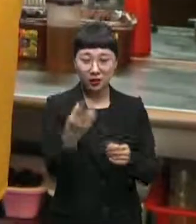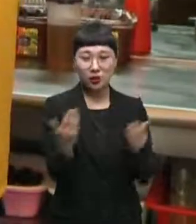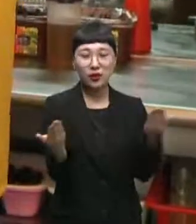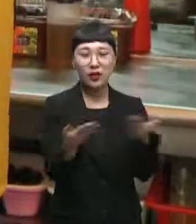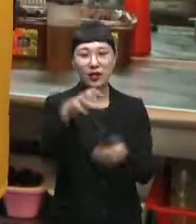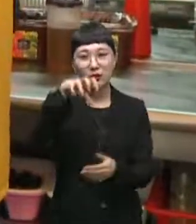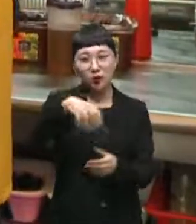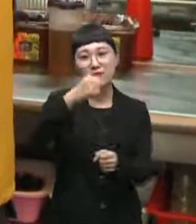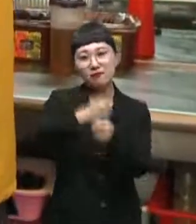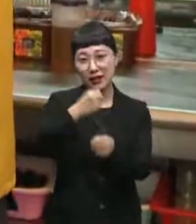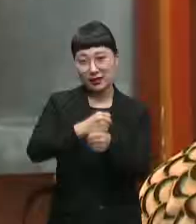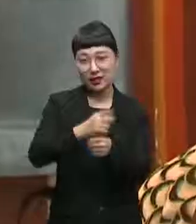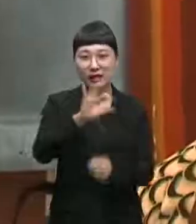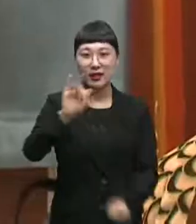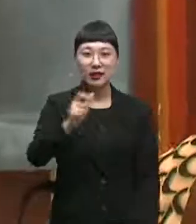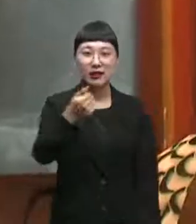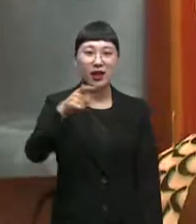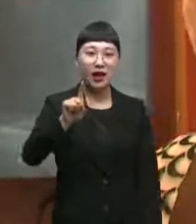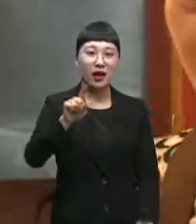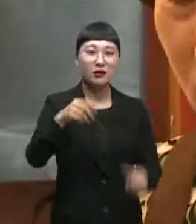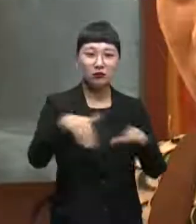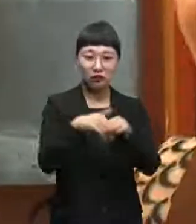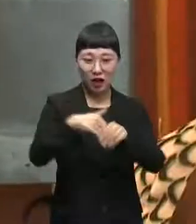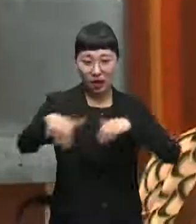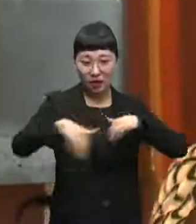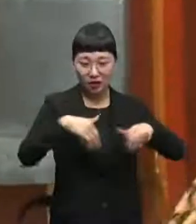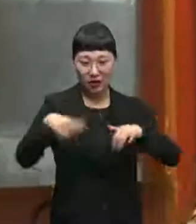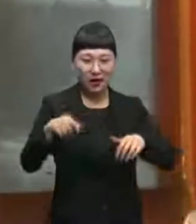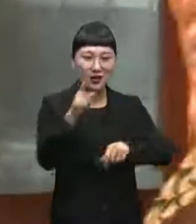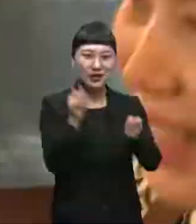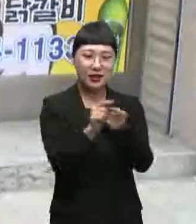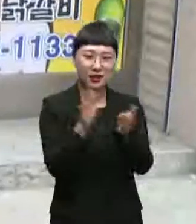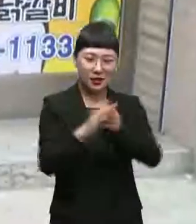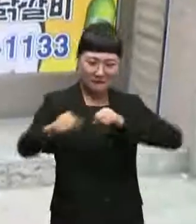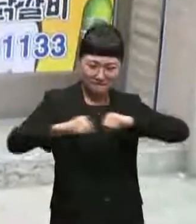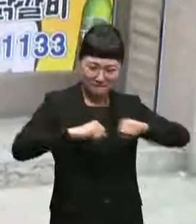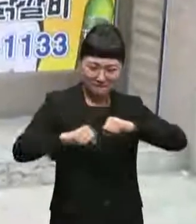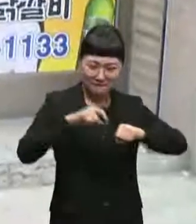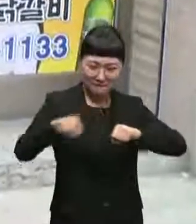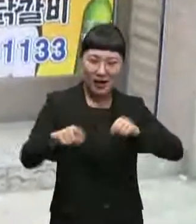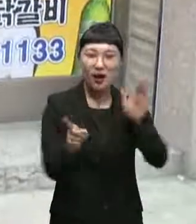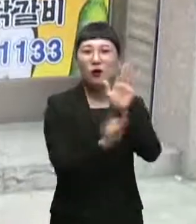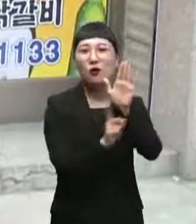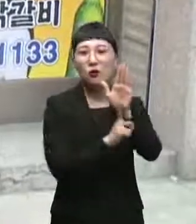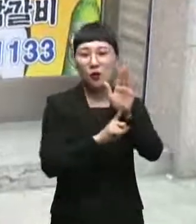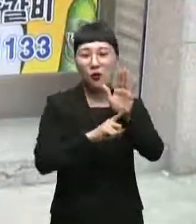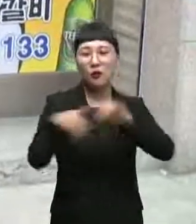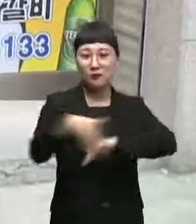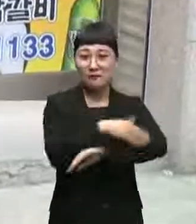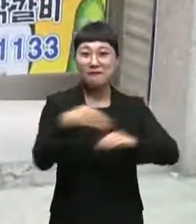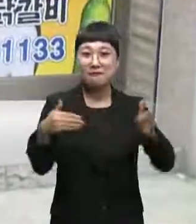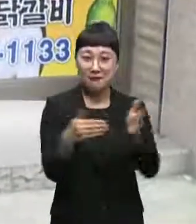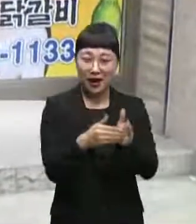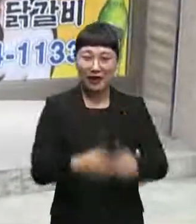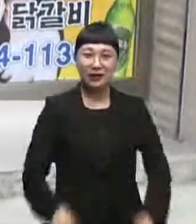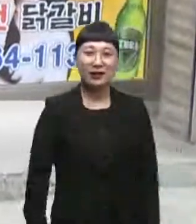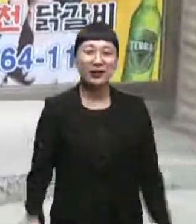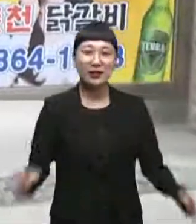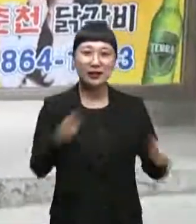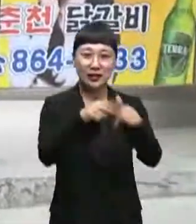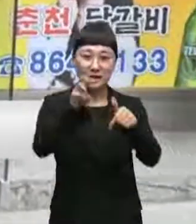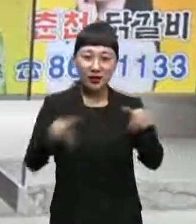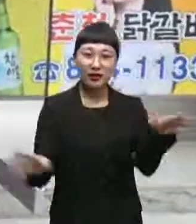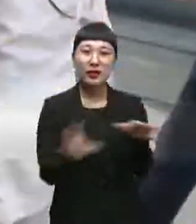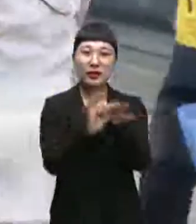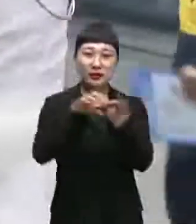챙기기입니다. 이나 문화의 거리를 발로 뛰며 이음카드 영업사원으로 활동했습니다. 인천시는 인천 이음의